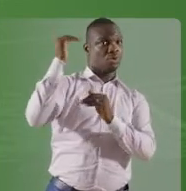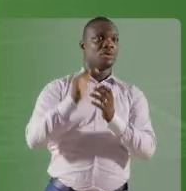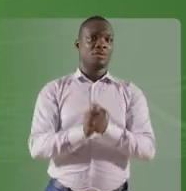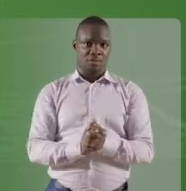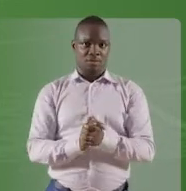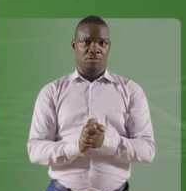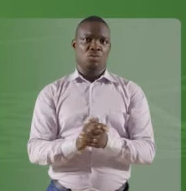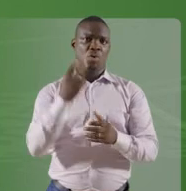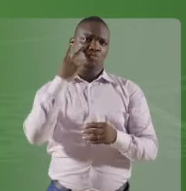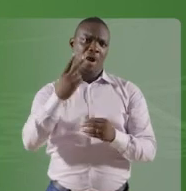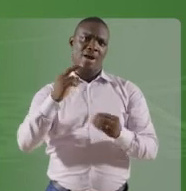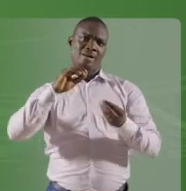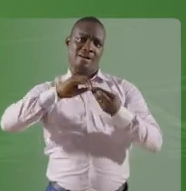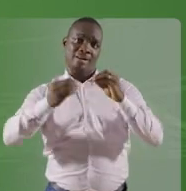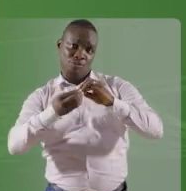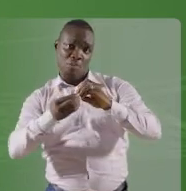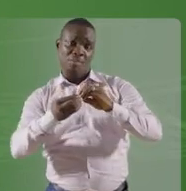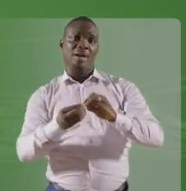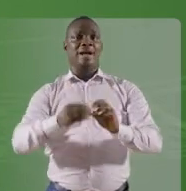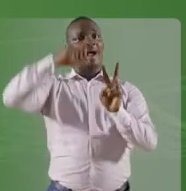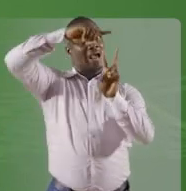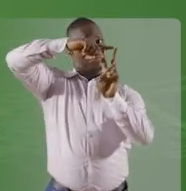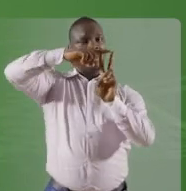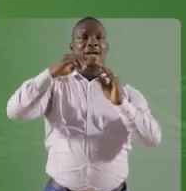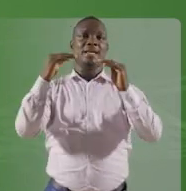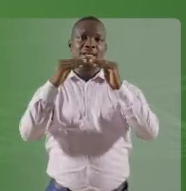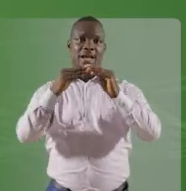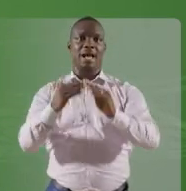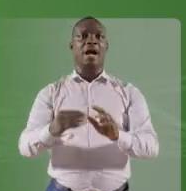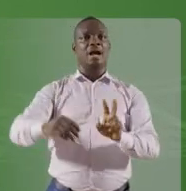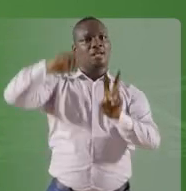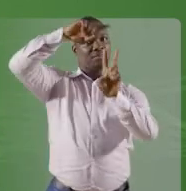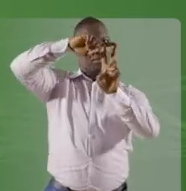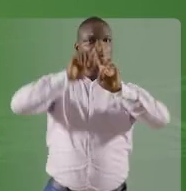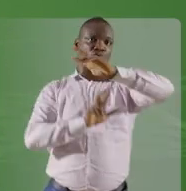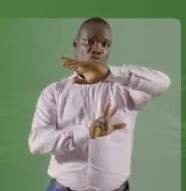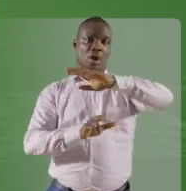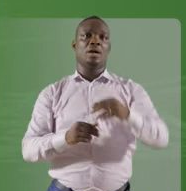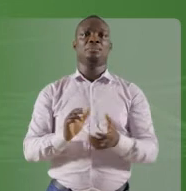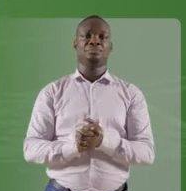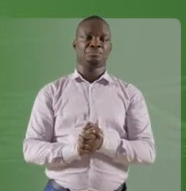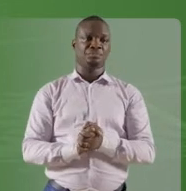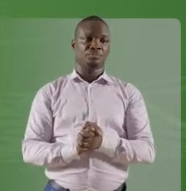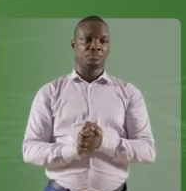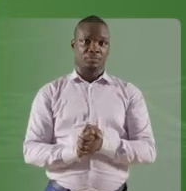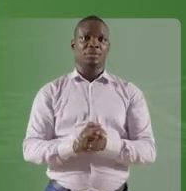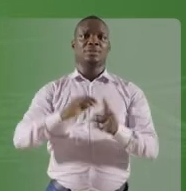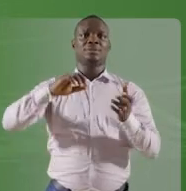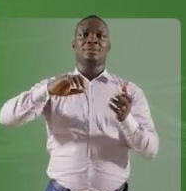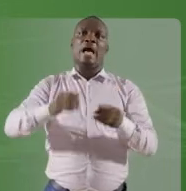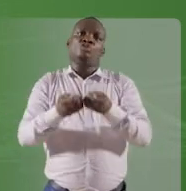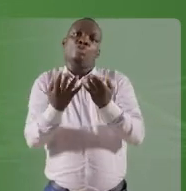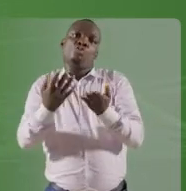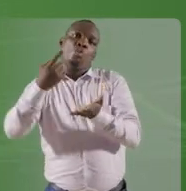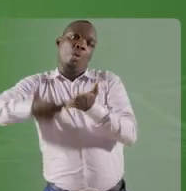valeur de alpha ici est pi sur 3. Donc, si nous remplaçons alpha par pi sur 3, cela va nous donner